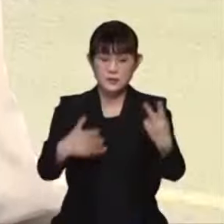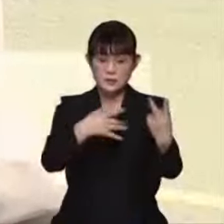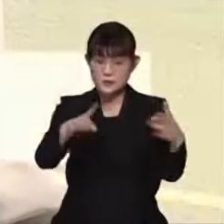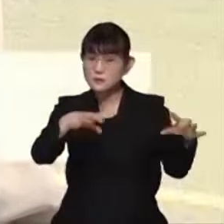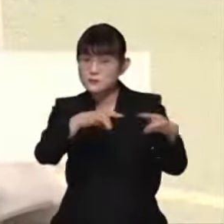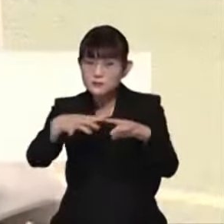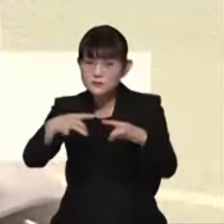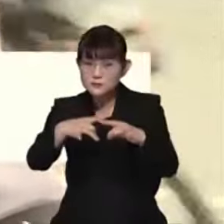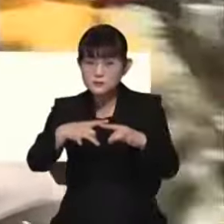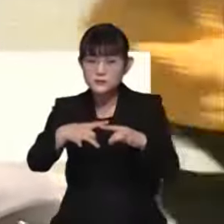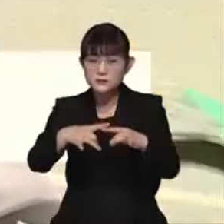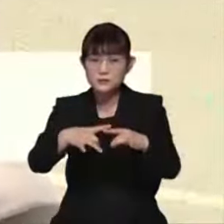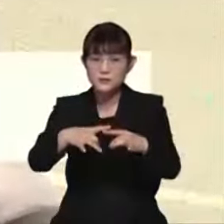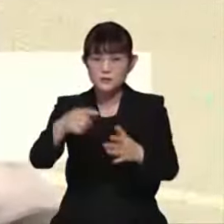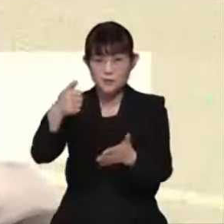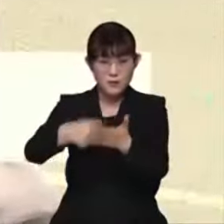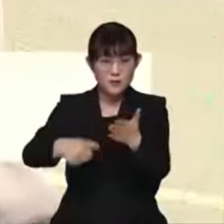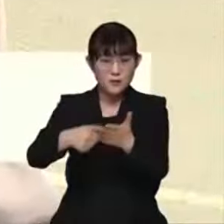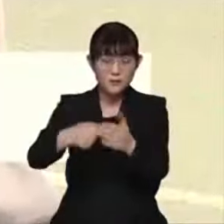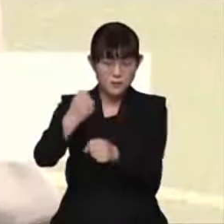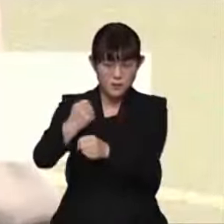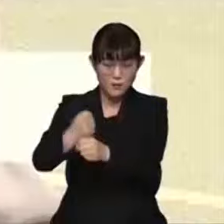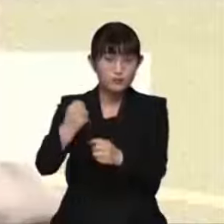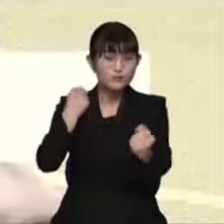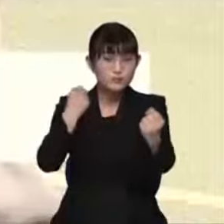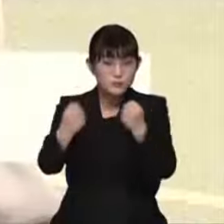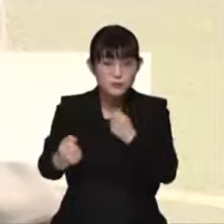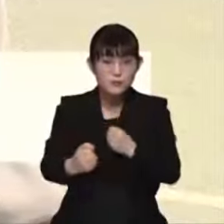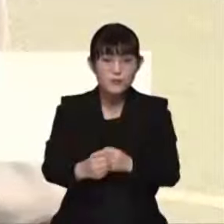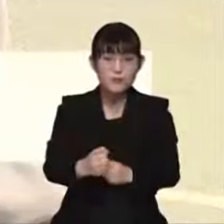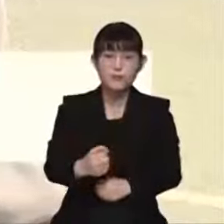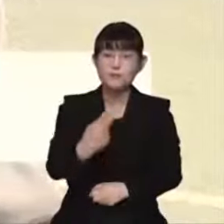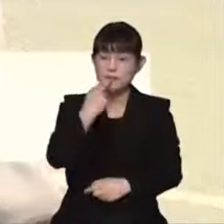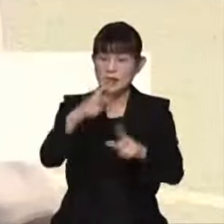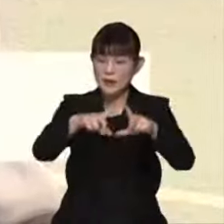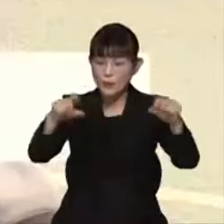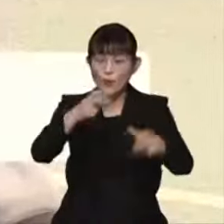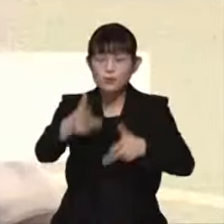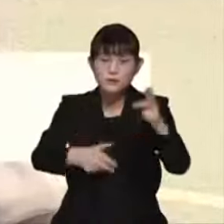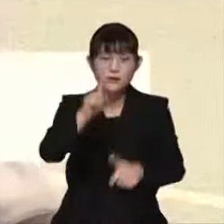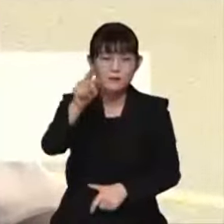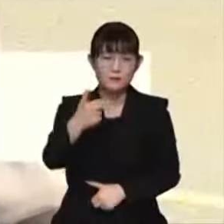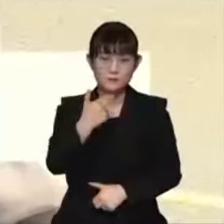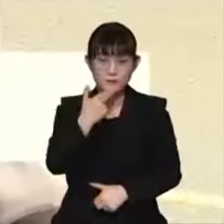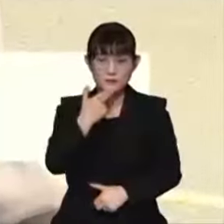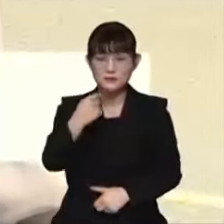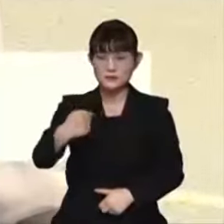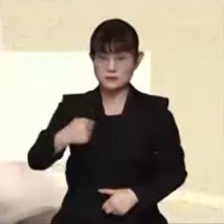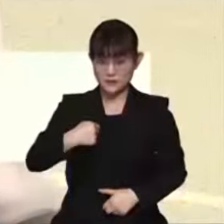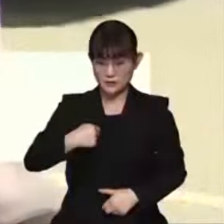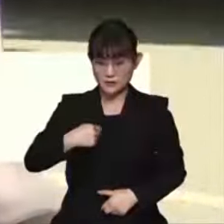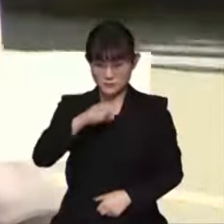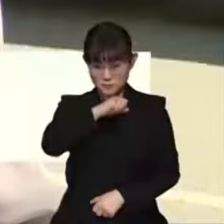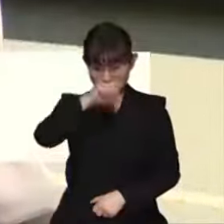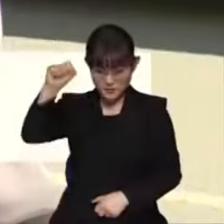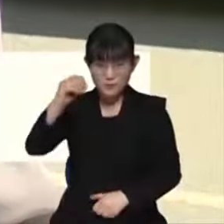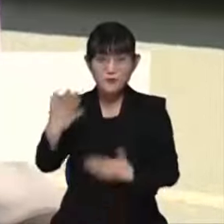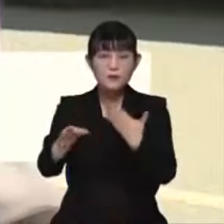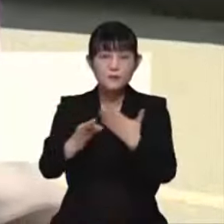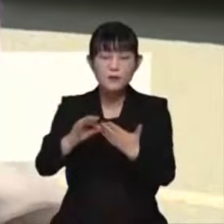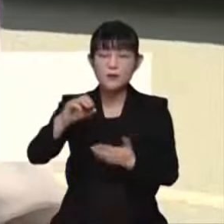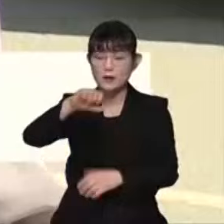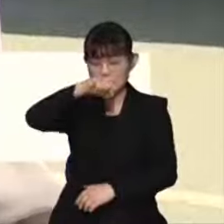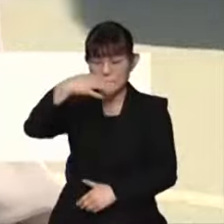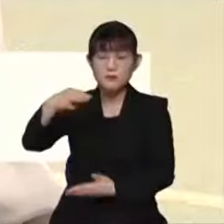전지에 그 많은 성분을 생산함에도 불구하고 배터리 공장 하나가 없습니다. 이정현이 오면 예산도